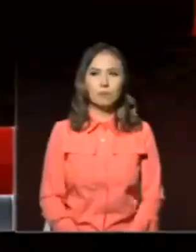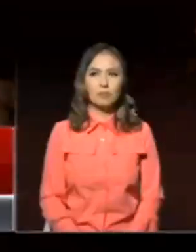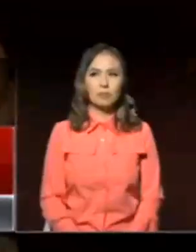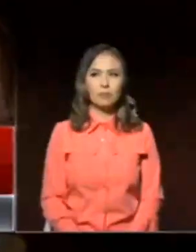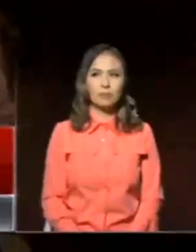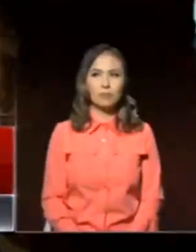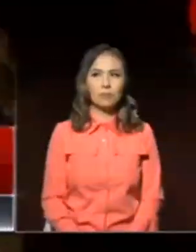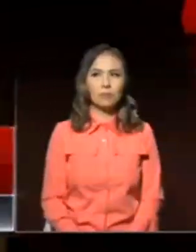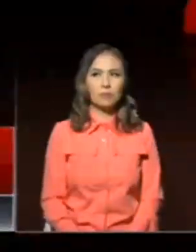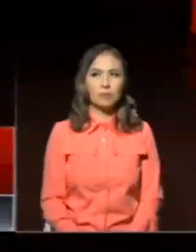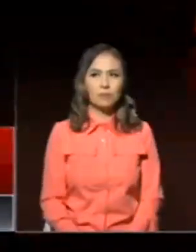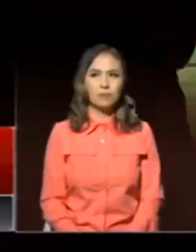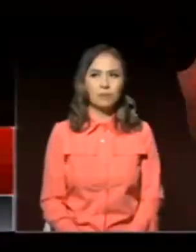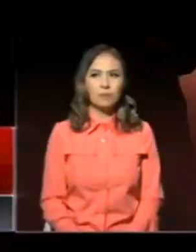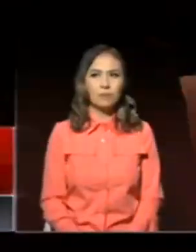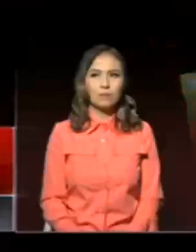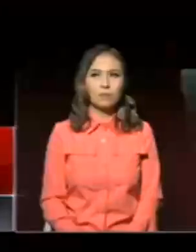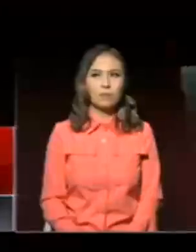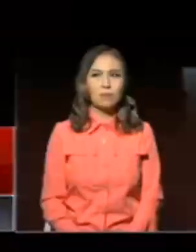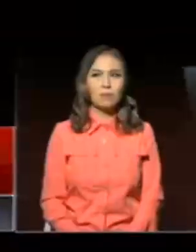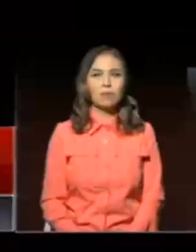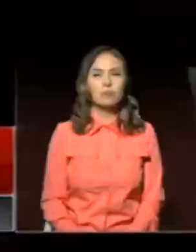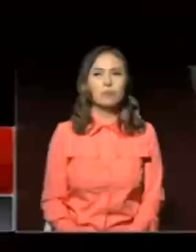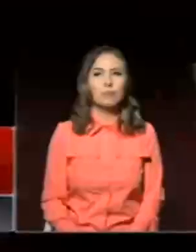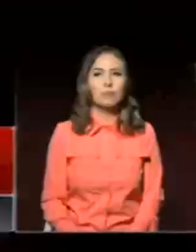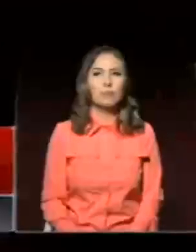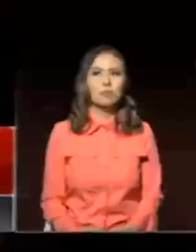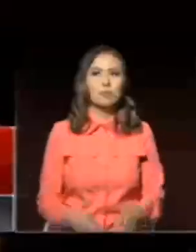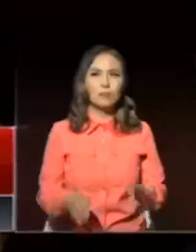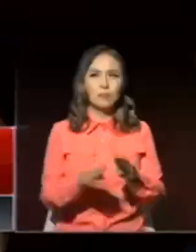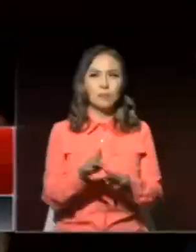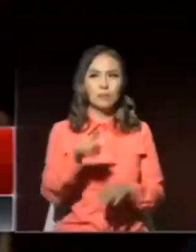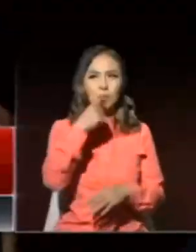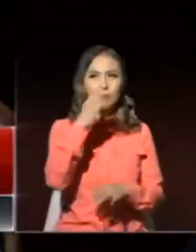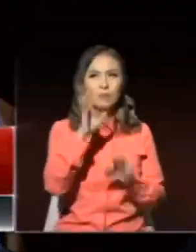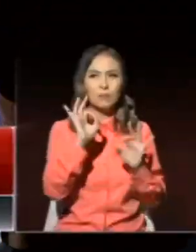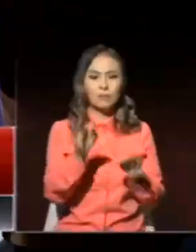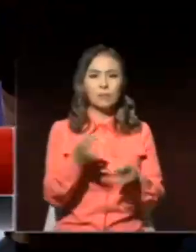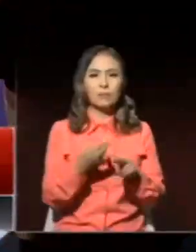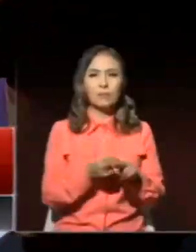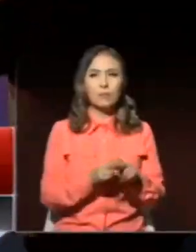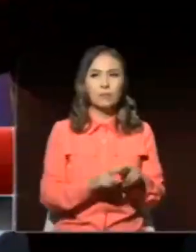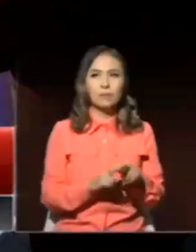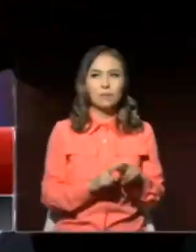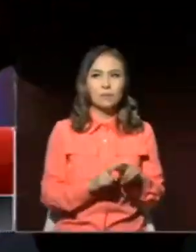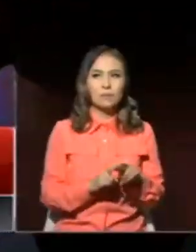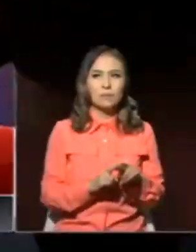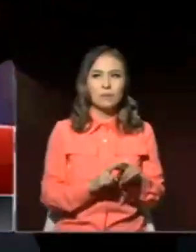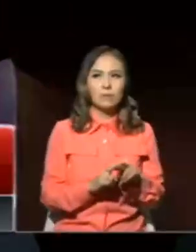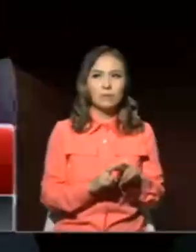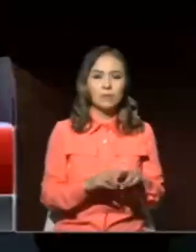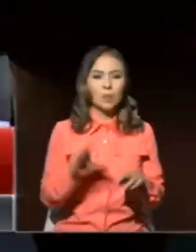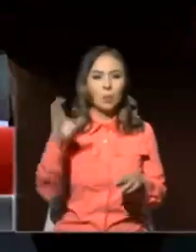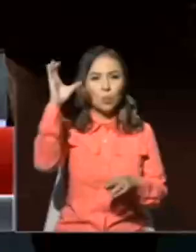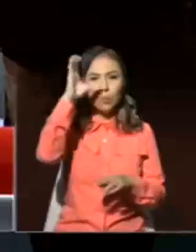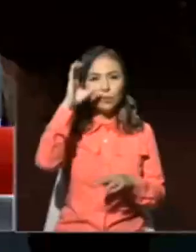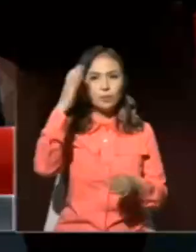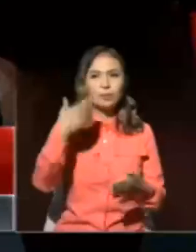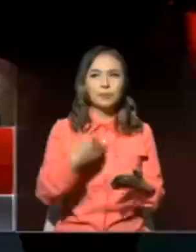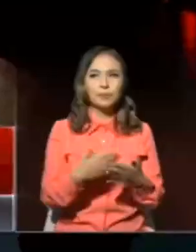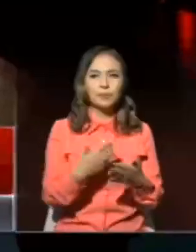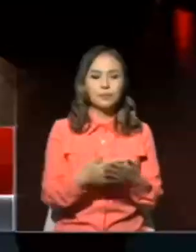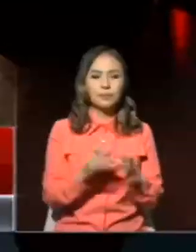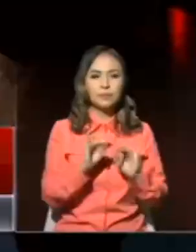тоқтай білу керек, келісеміз. Аманжол мырза. Әріптесім өте дұрыс айтып отыр. Содан кейін біз жаңа Өзбекстанды мысал келтіріп кеттіңіз